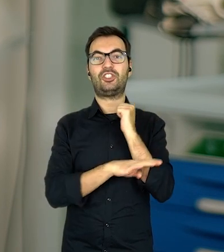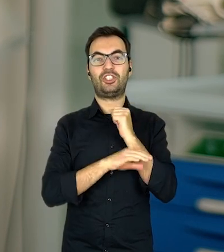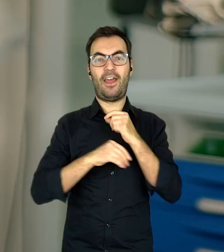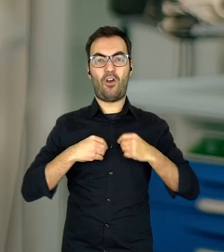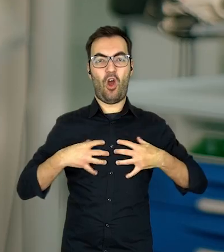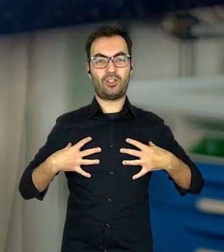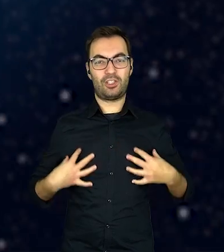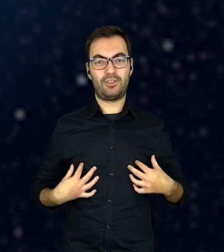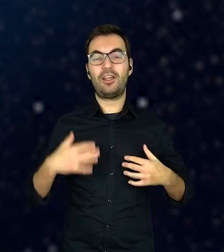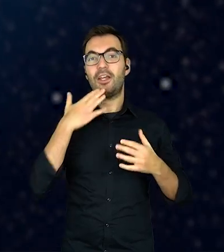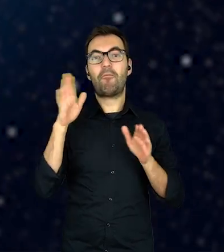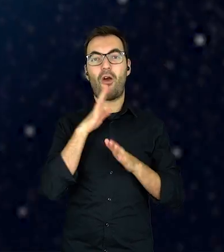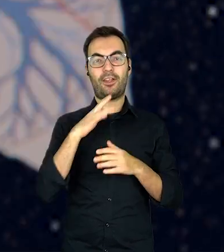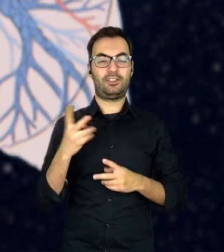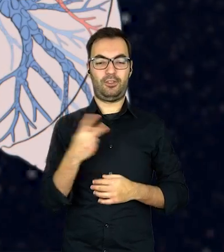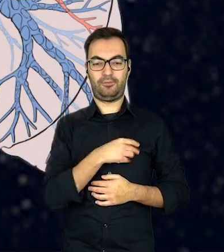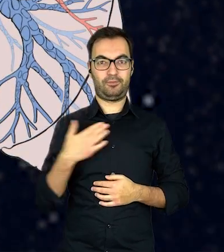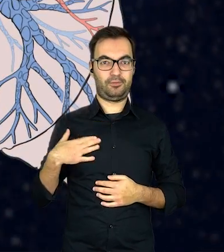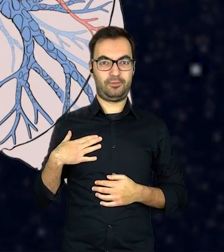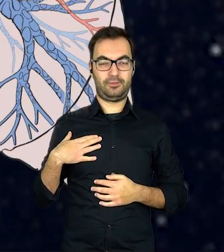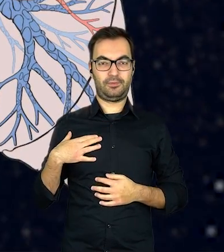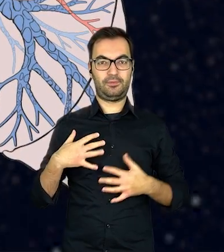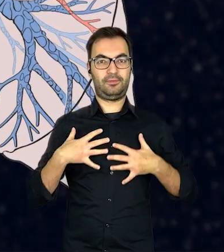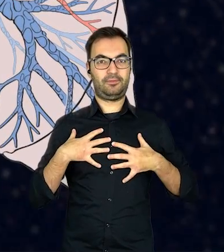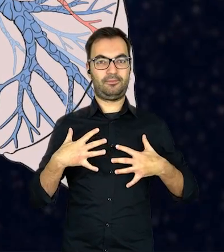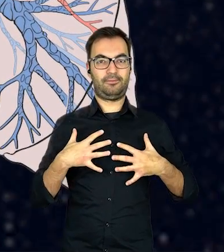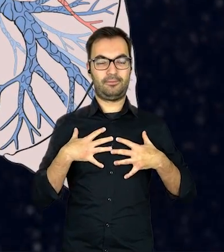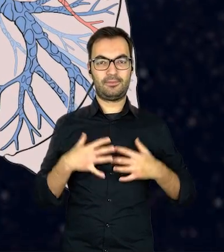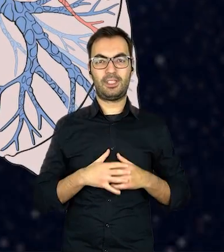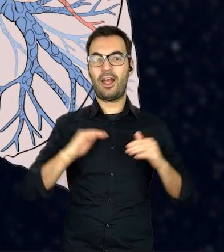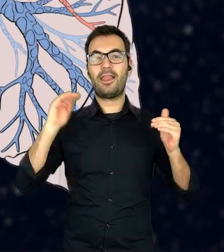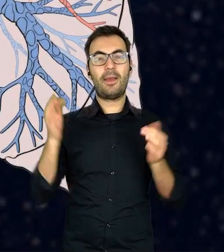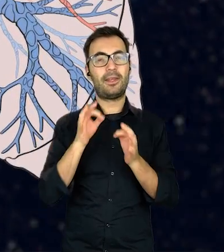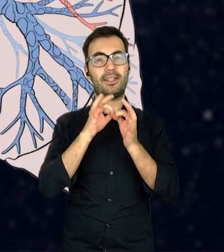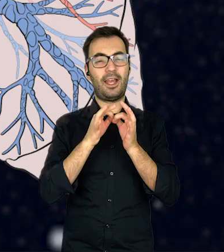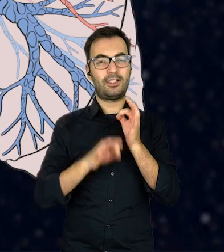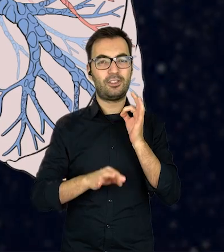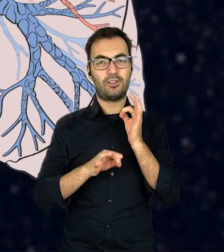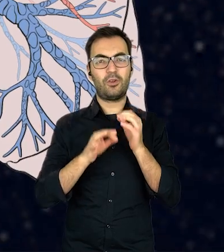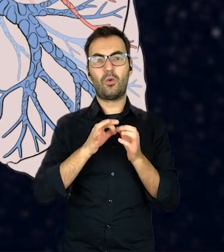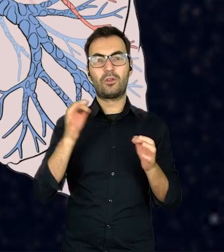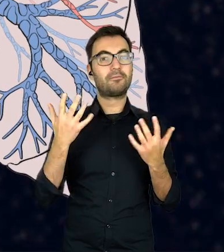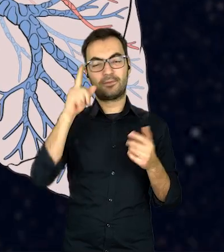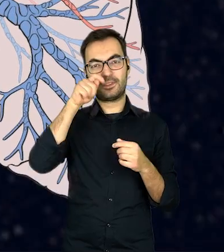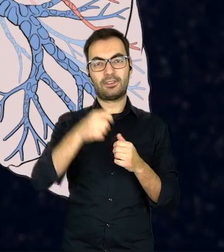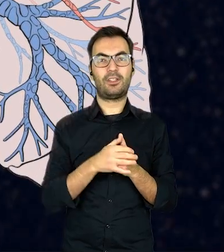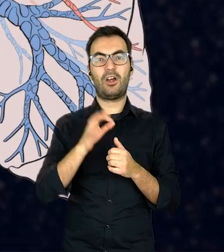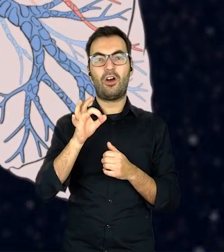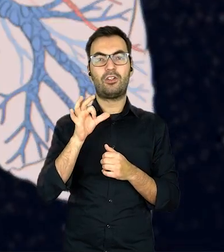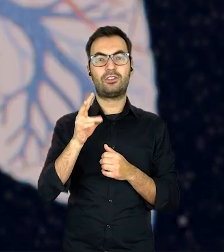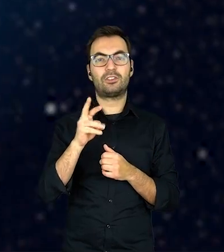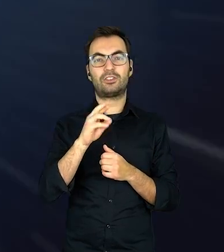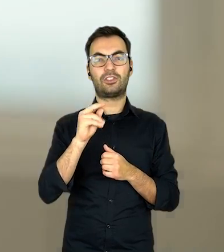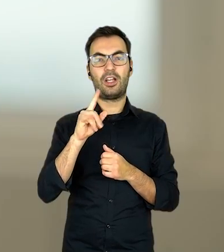drzewo oskrzelowe, doprowadzające powietrze do każdej części płuc. Najmniejsze i najcieńsze rurki w drzewie oskrzelowym